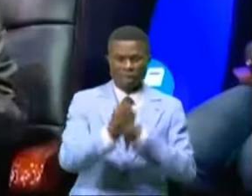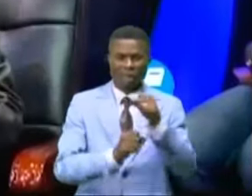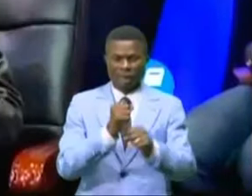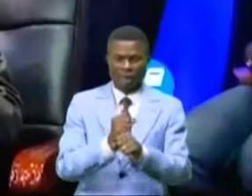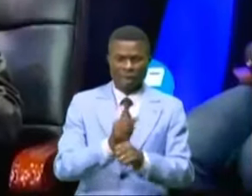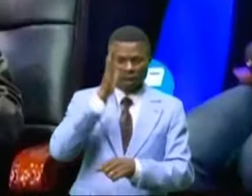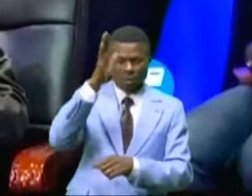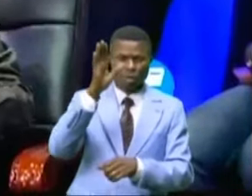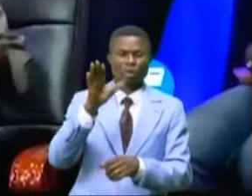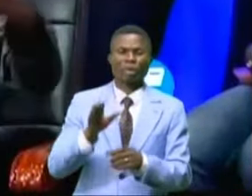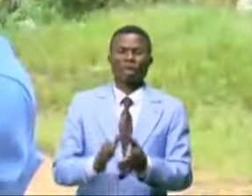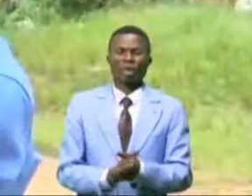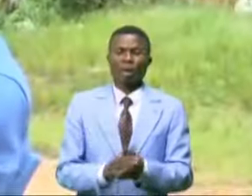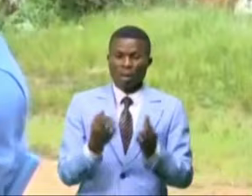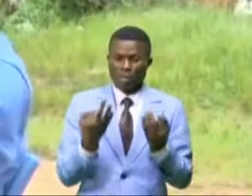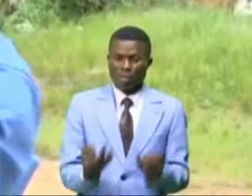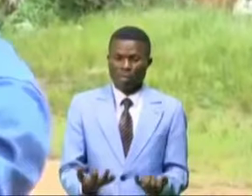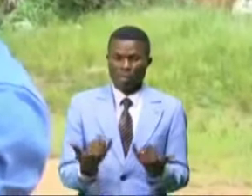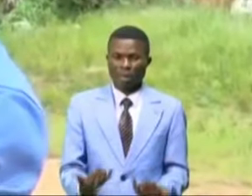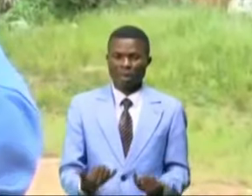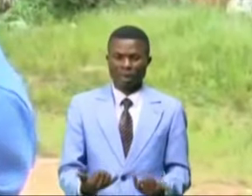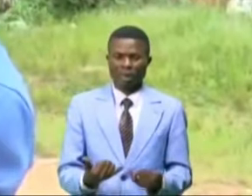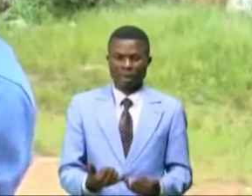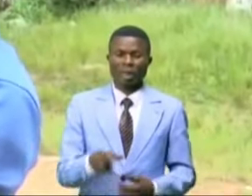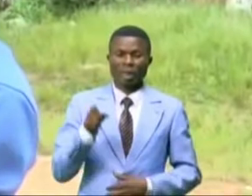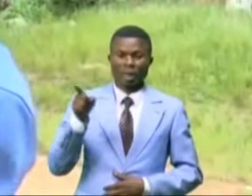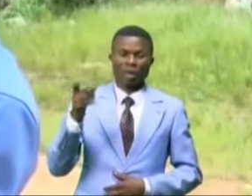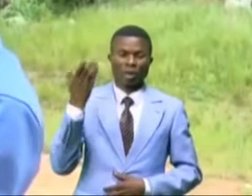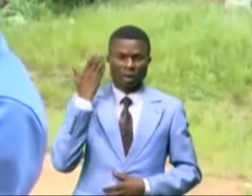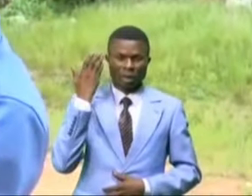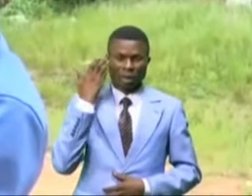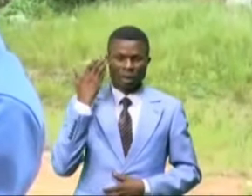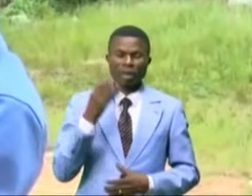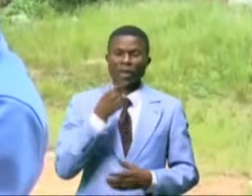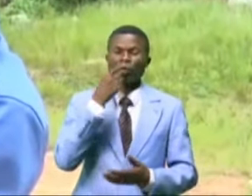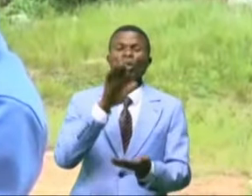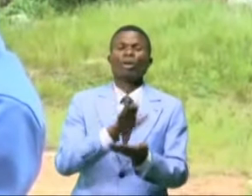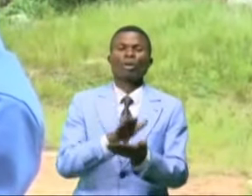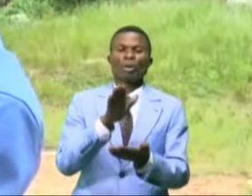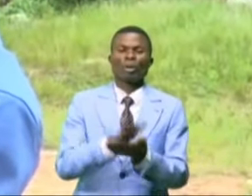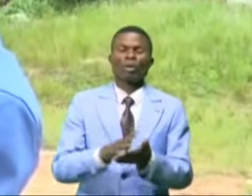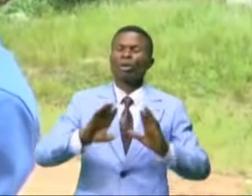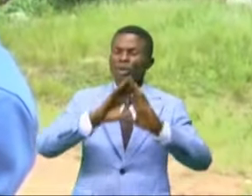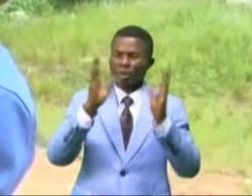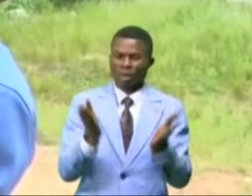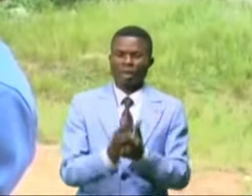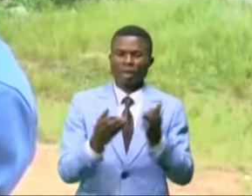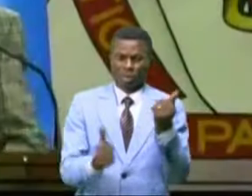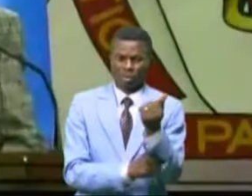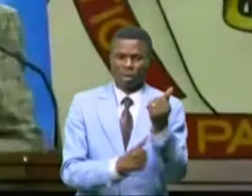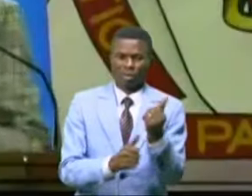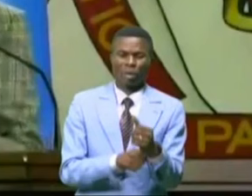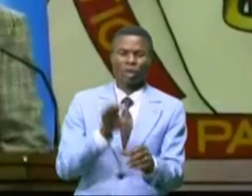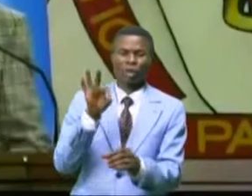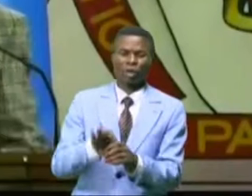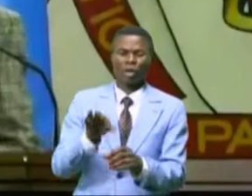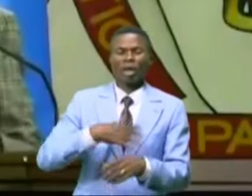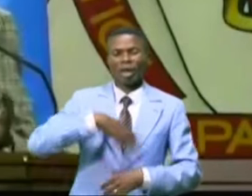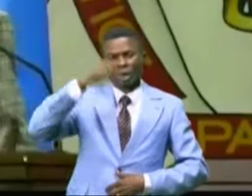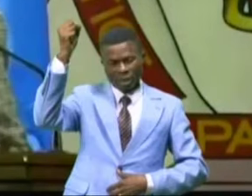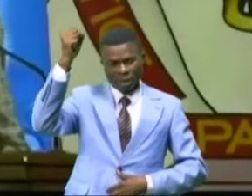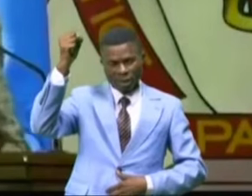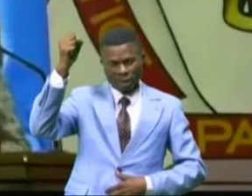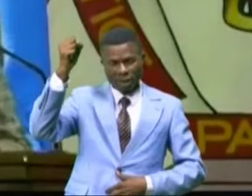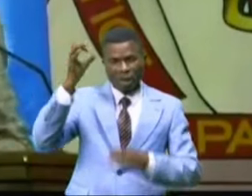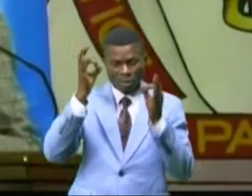prochaines années. Dans l'entretemps, Feli Mbenga Mukuna félicite tous ceux qui ont été élus, au nombre